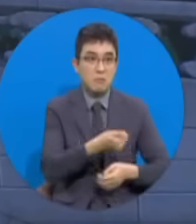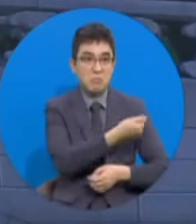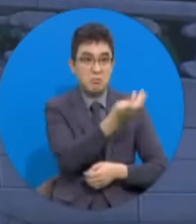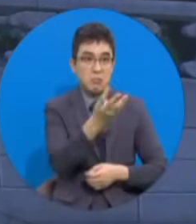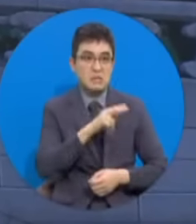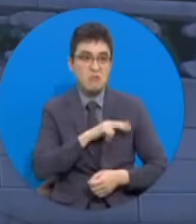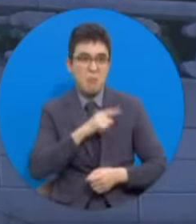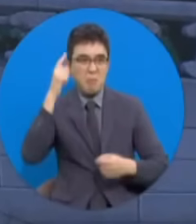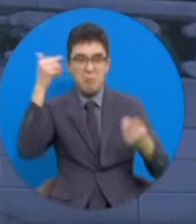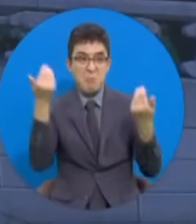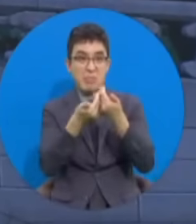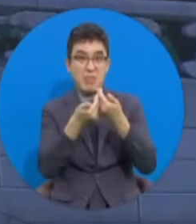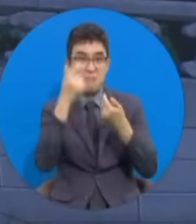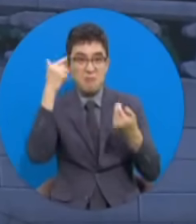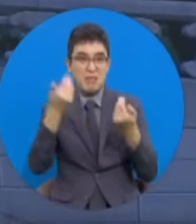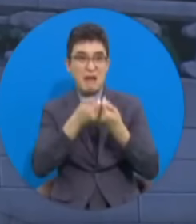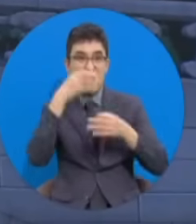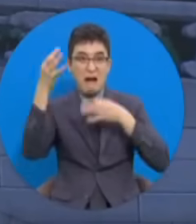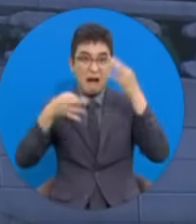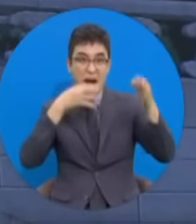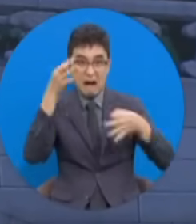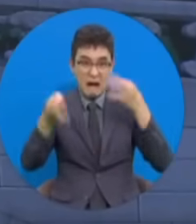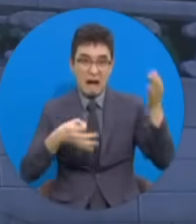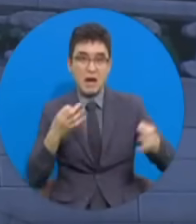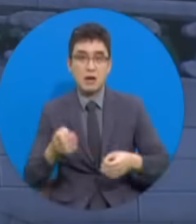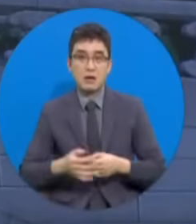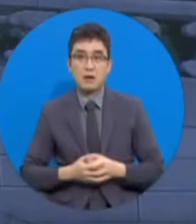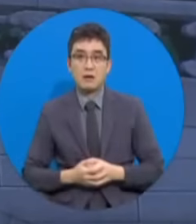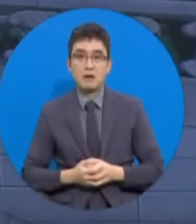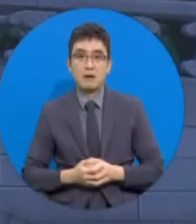일부 의원들의 반대 목소리가 터져나오면서